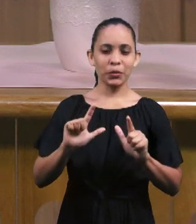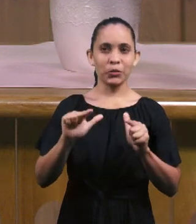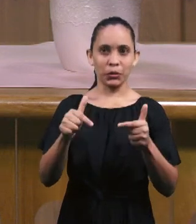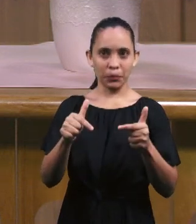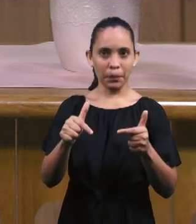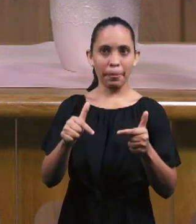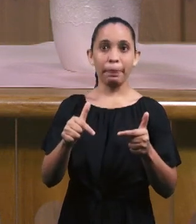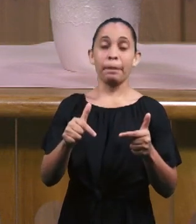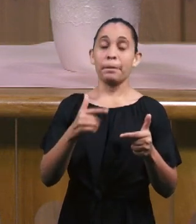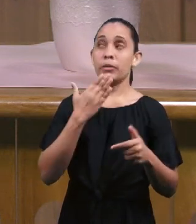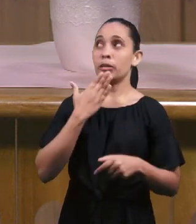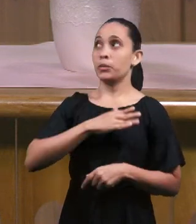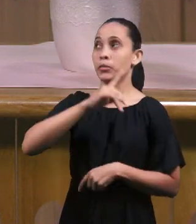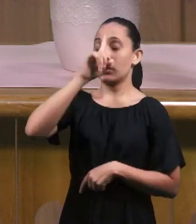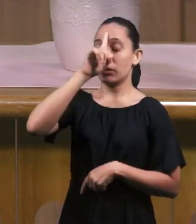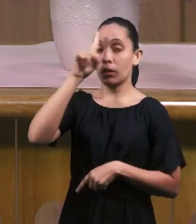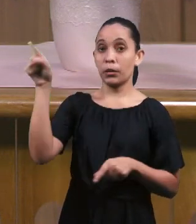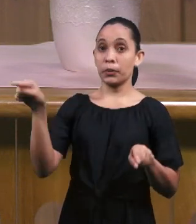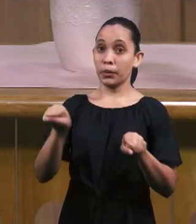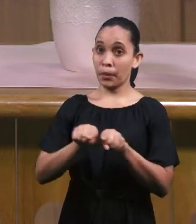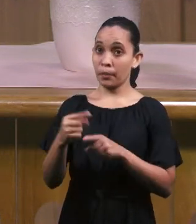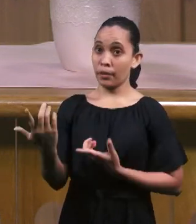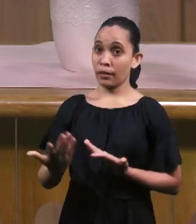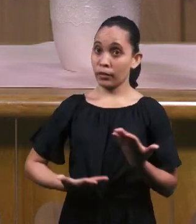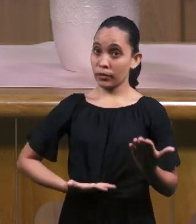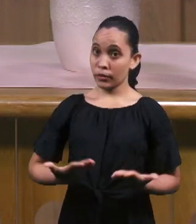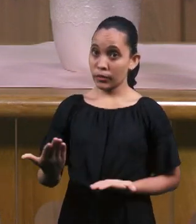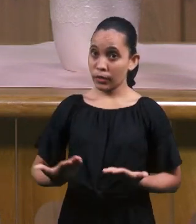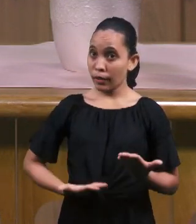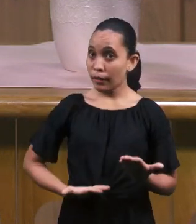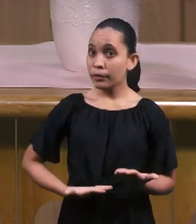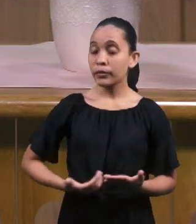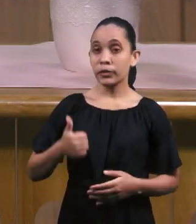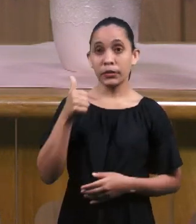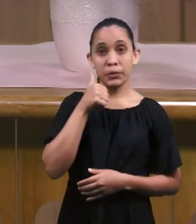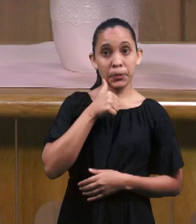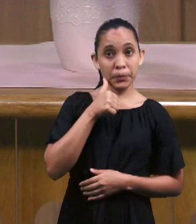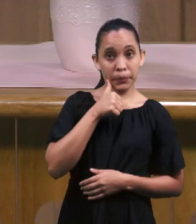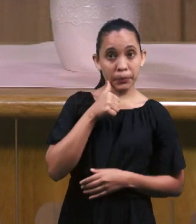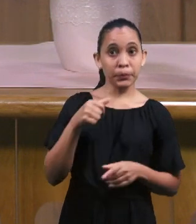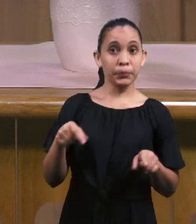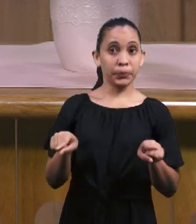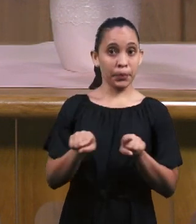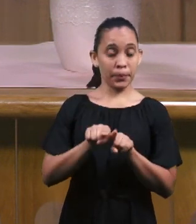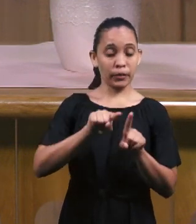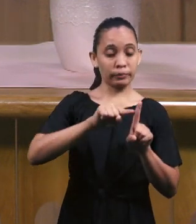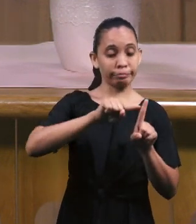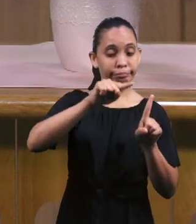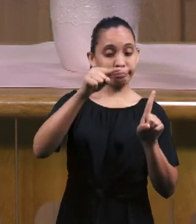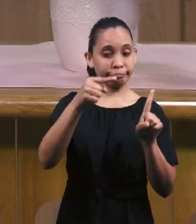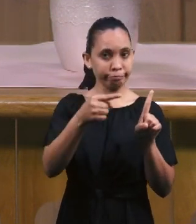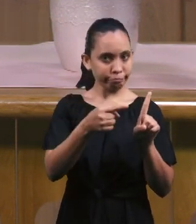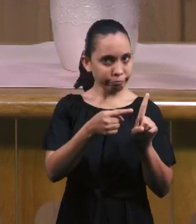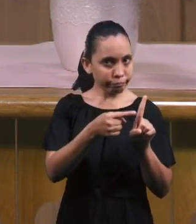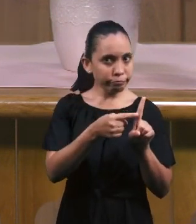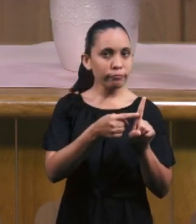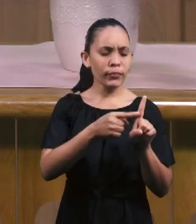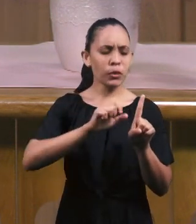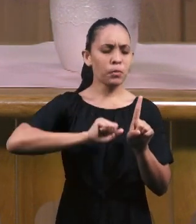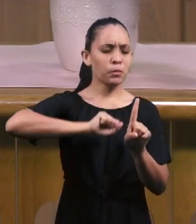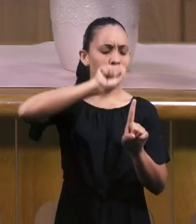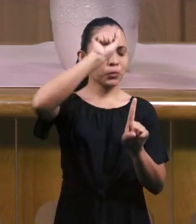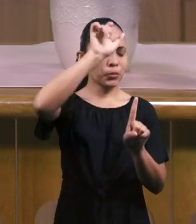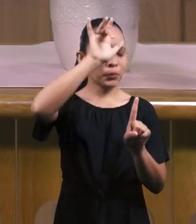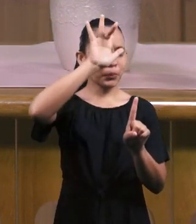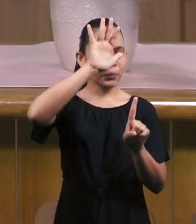réponses des prières. Bénis aussi tes servantes, nos sœurs qui sont en grossesse,